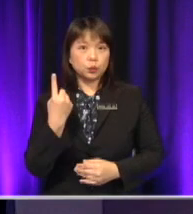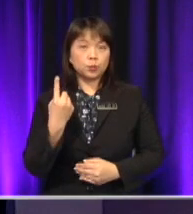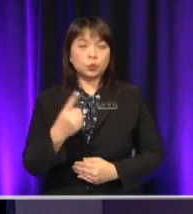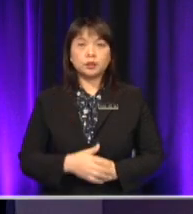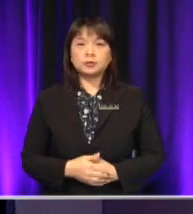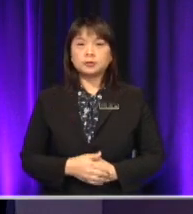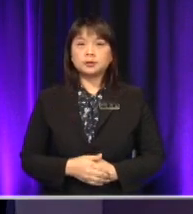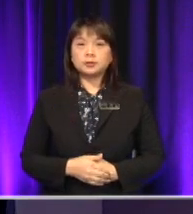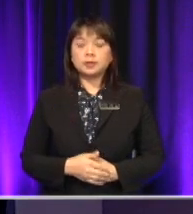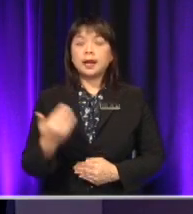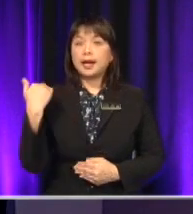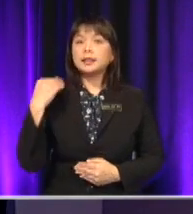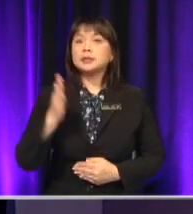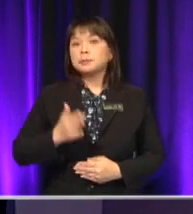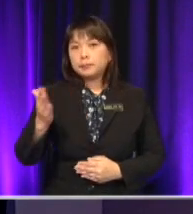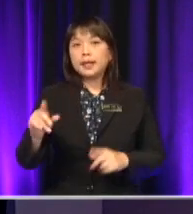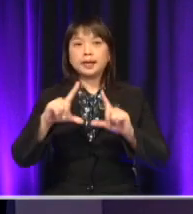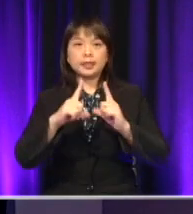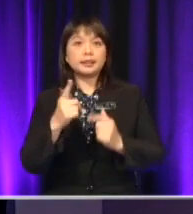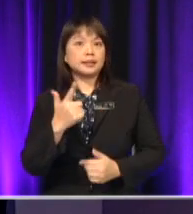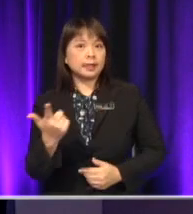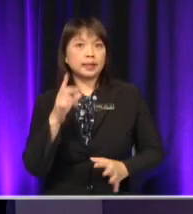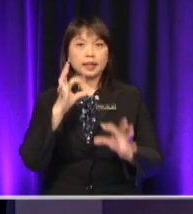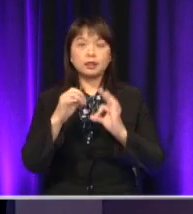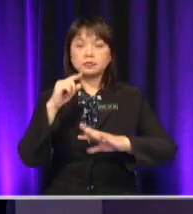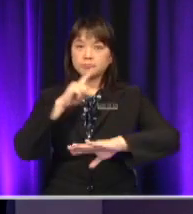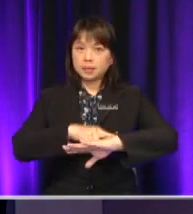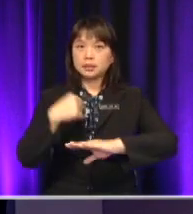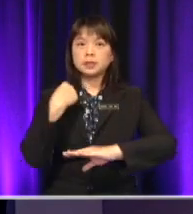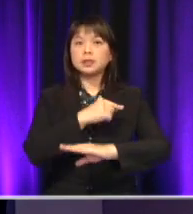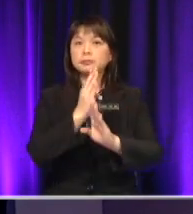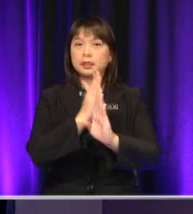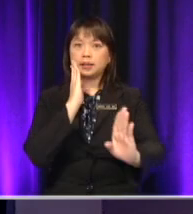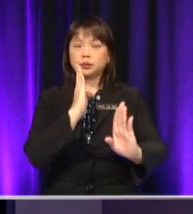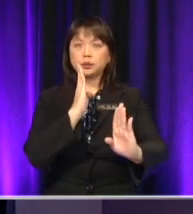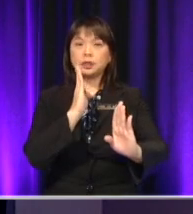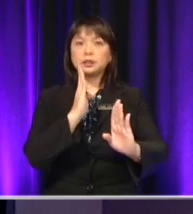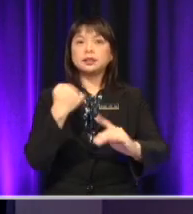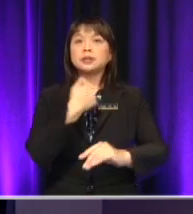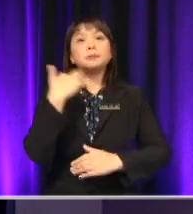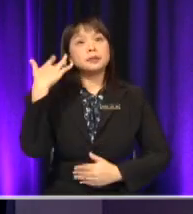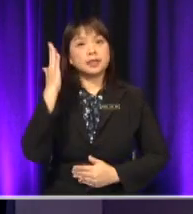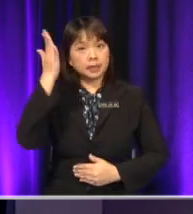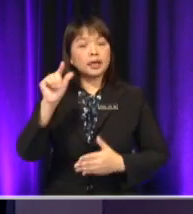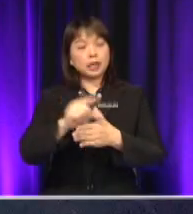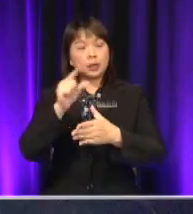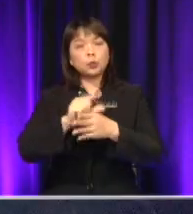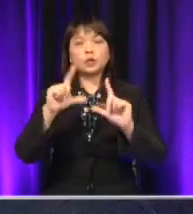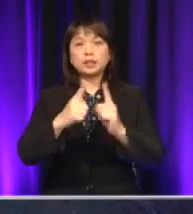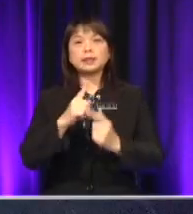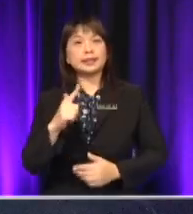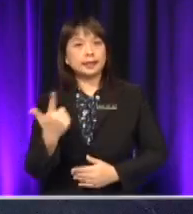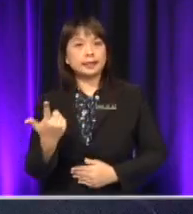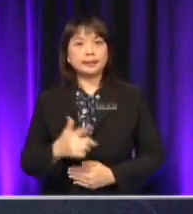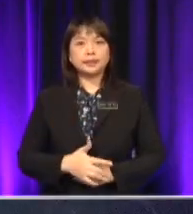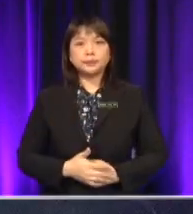terletak di sebelahan dengan kelas yang lain. Jadi kita akan ganggu kelas yang lain. Sebab itulah beratur dalam keadaan yang senyap. Saya setuju, Cikgu.